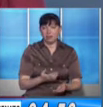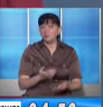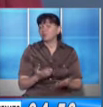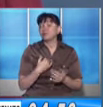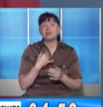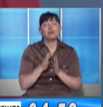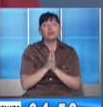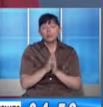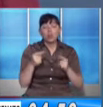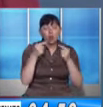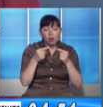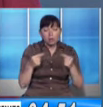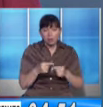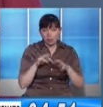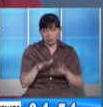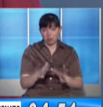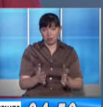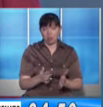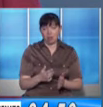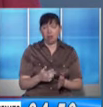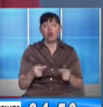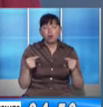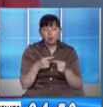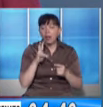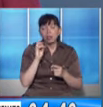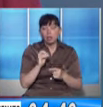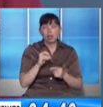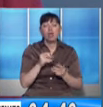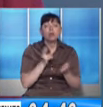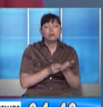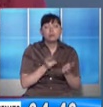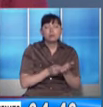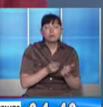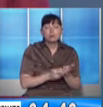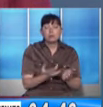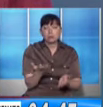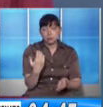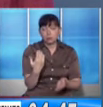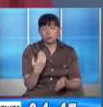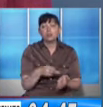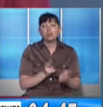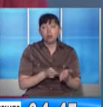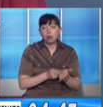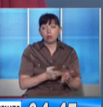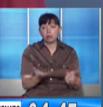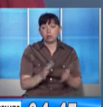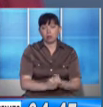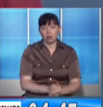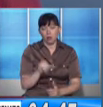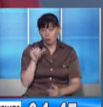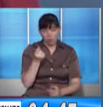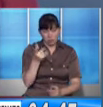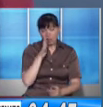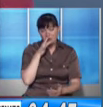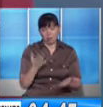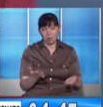v-am rugat, vorbiți concret, nu ca Andrei Năstase. Concret la temă, cu factologie. Vă rog frumos, noi avem foarte puțin timp. Dumneavoastră, dacă